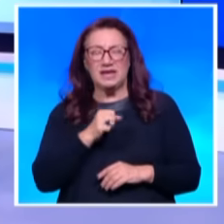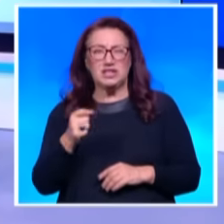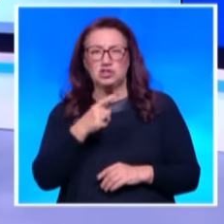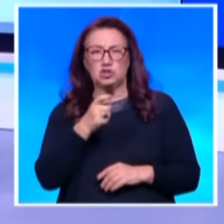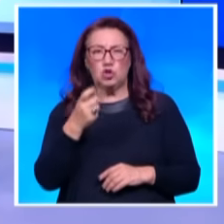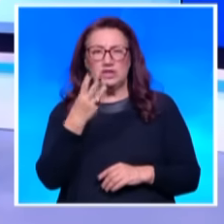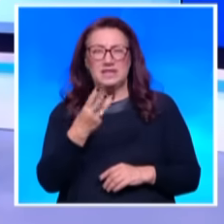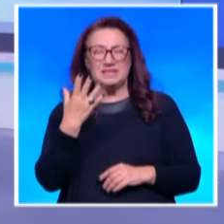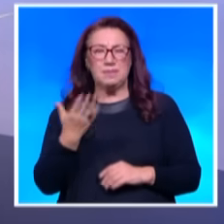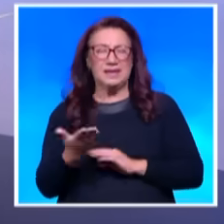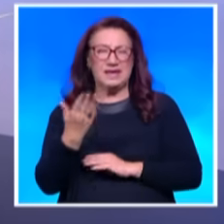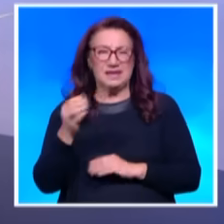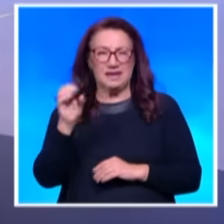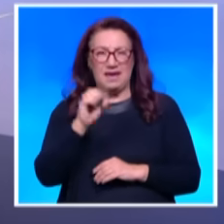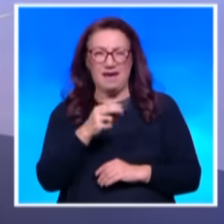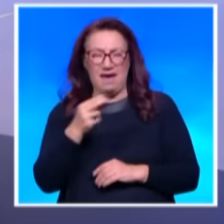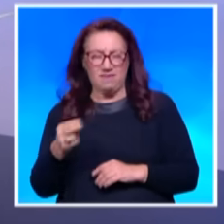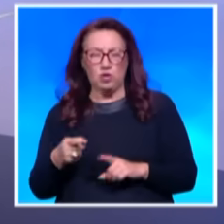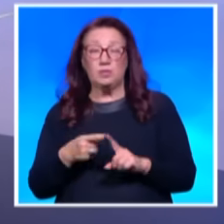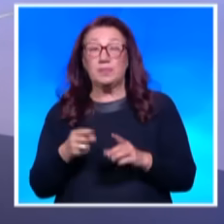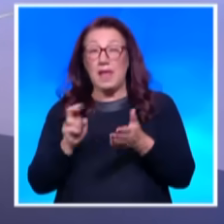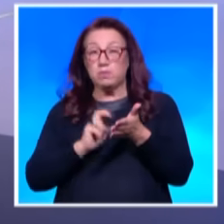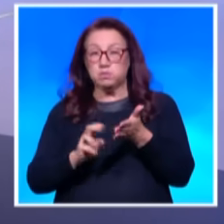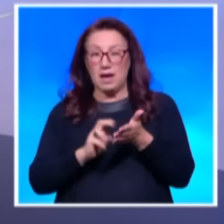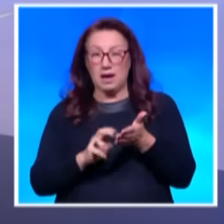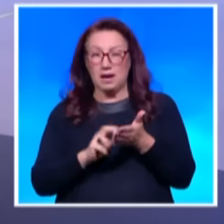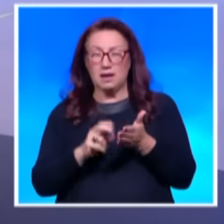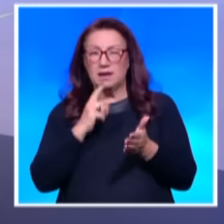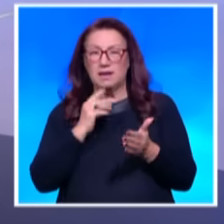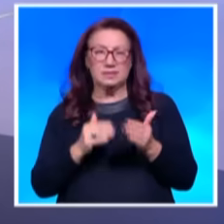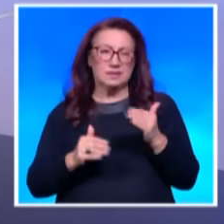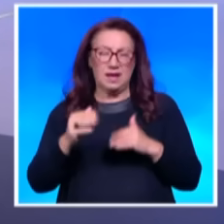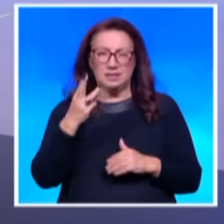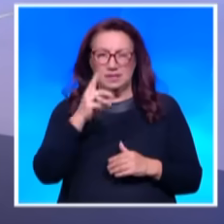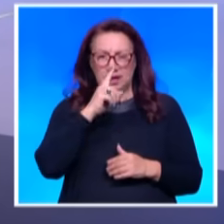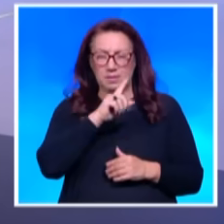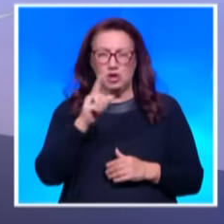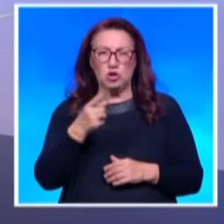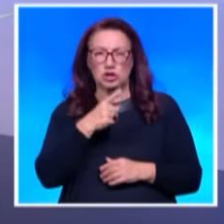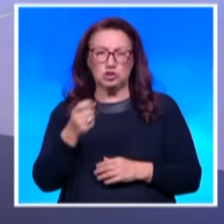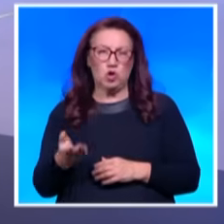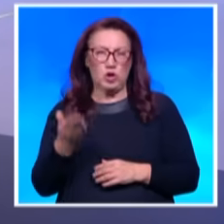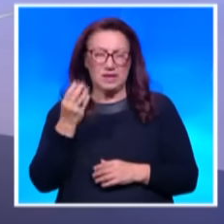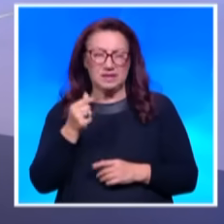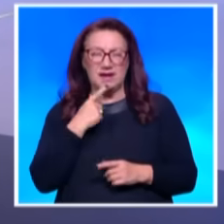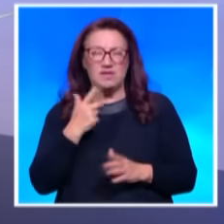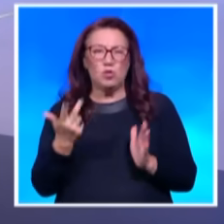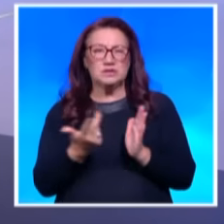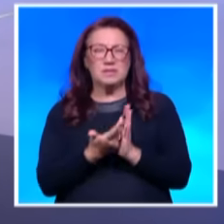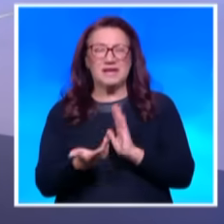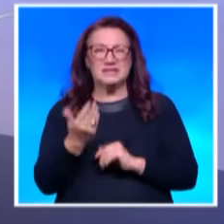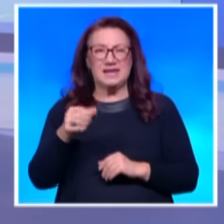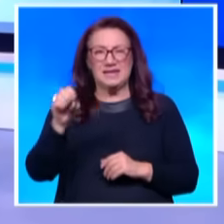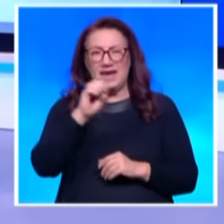135 000 евро. Банковите му влогове са за над 3 милиона и 100 000 лева, 18 000 евро и 105